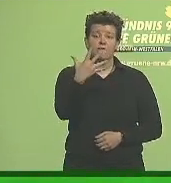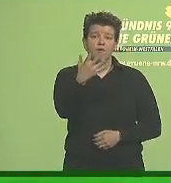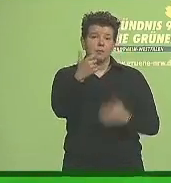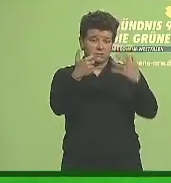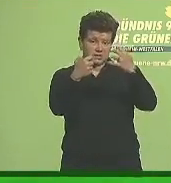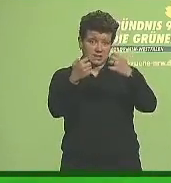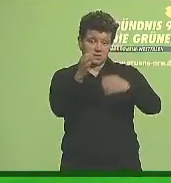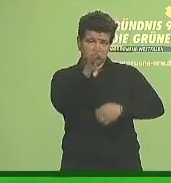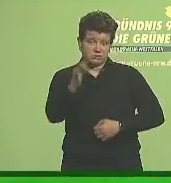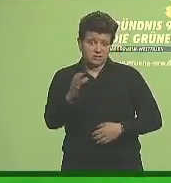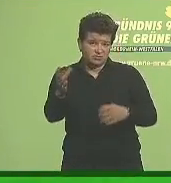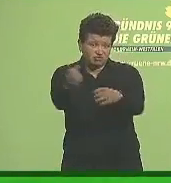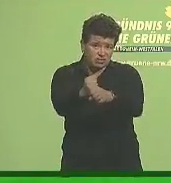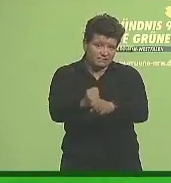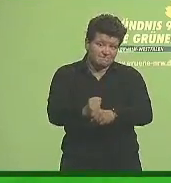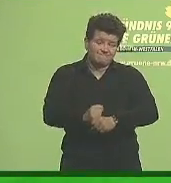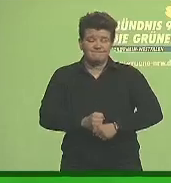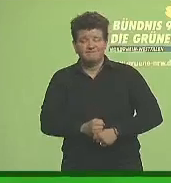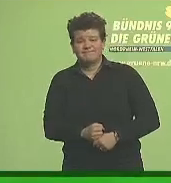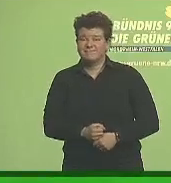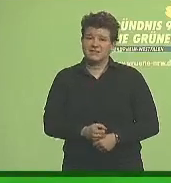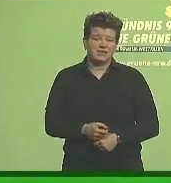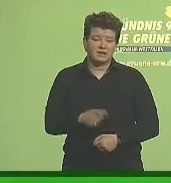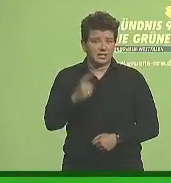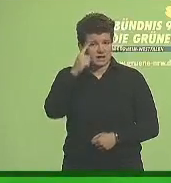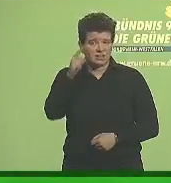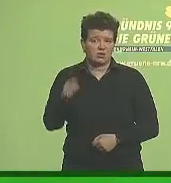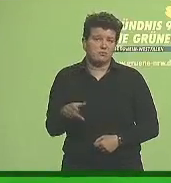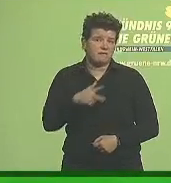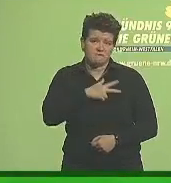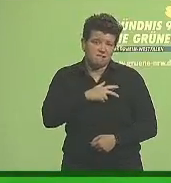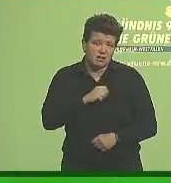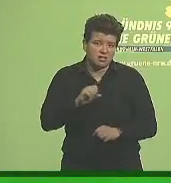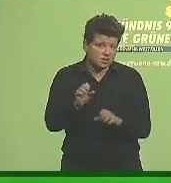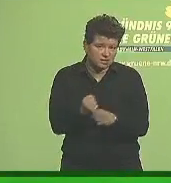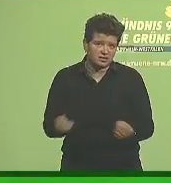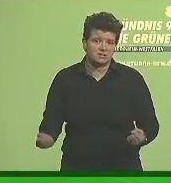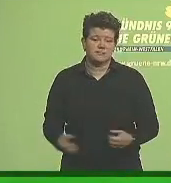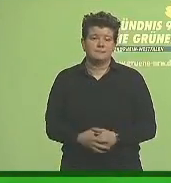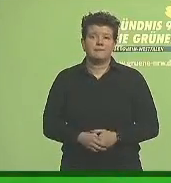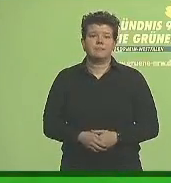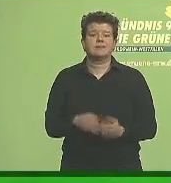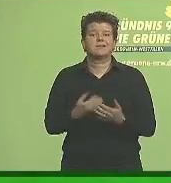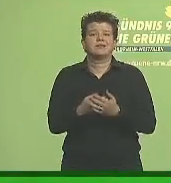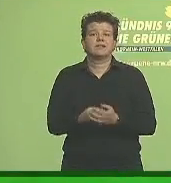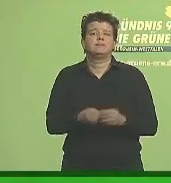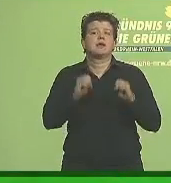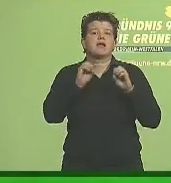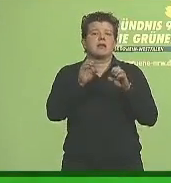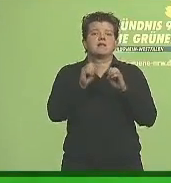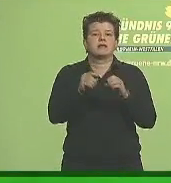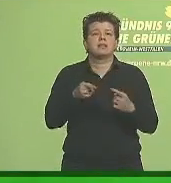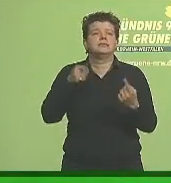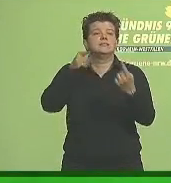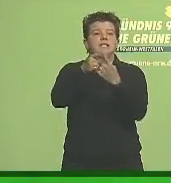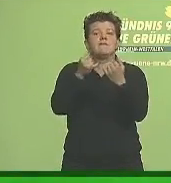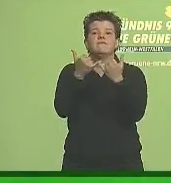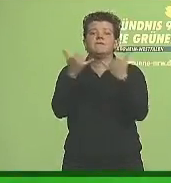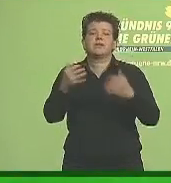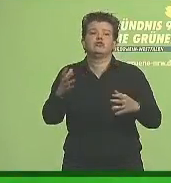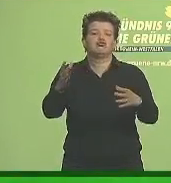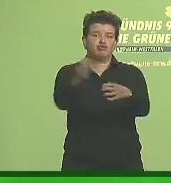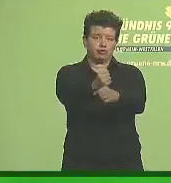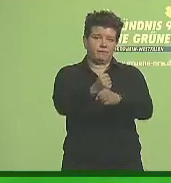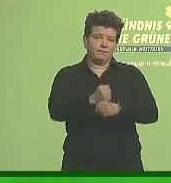wir machen Regierungspolitik in Nordrhein-Westfalen und wir müssen es auch erklären, wenn wir Ziele festlegen, wie wir sie denn erreichen wollen. Und